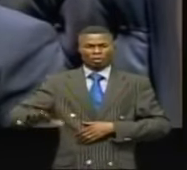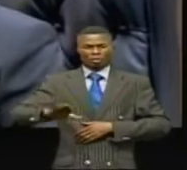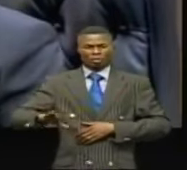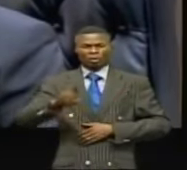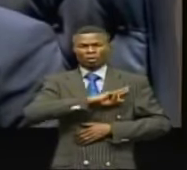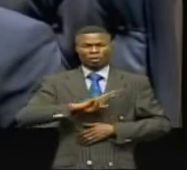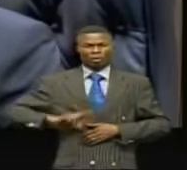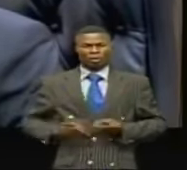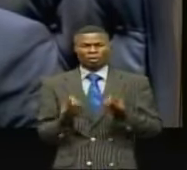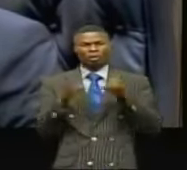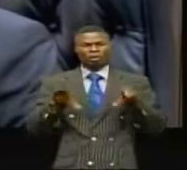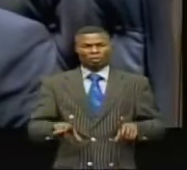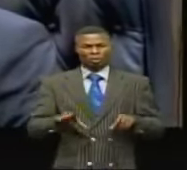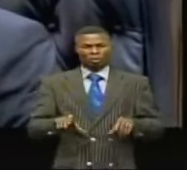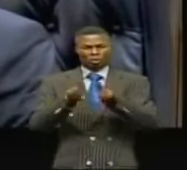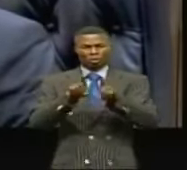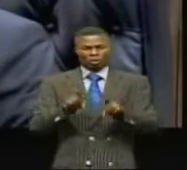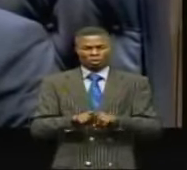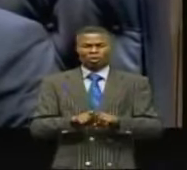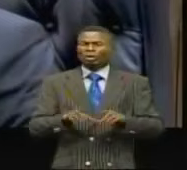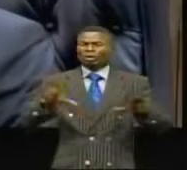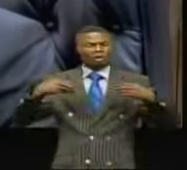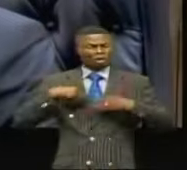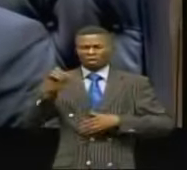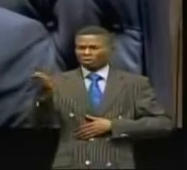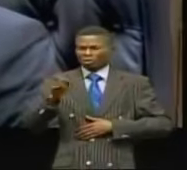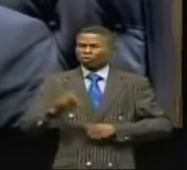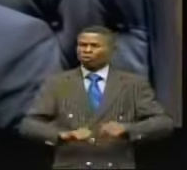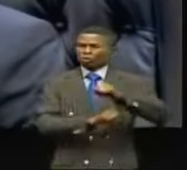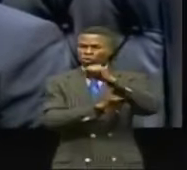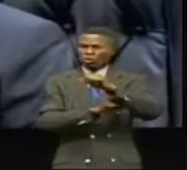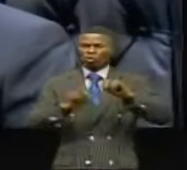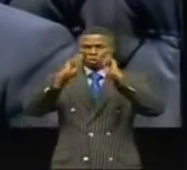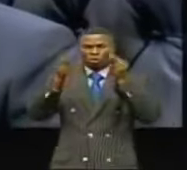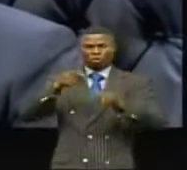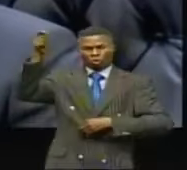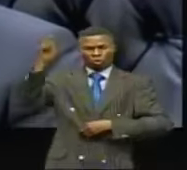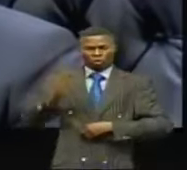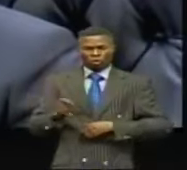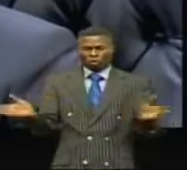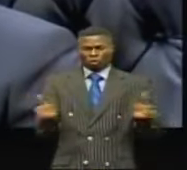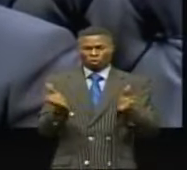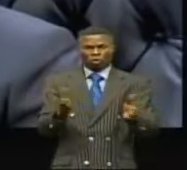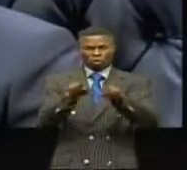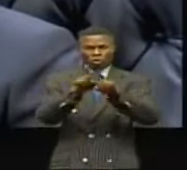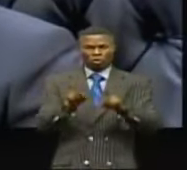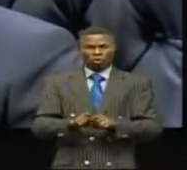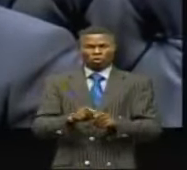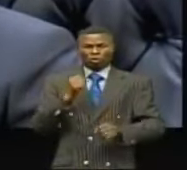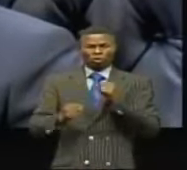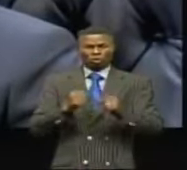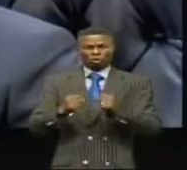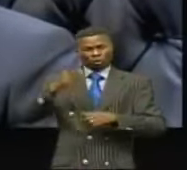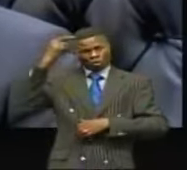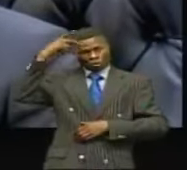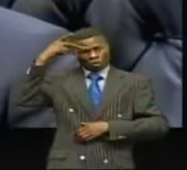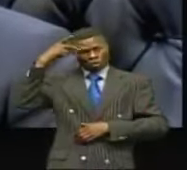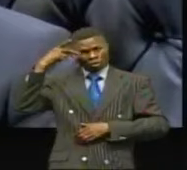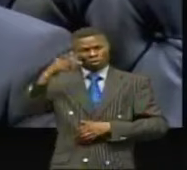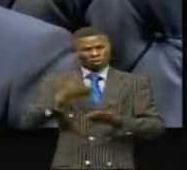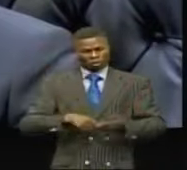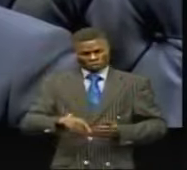du Congo et qui condamne tout soutien aux groupes armés qui encouragent en même temps les efforts diplomatiques en cours.